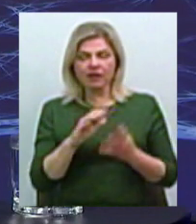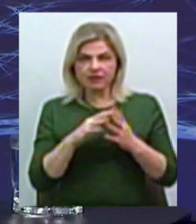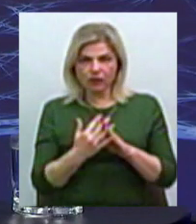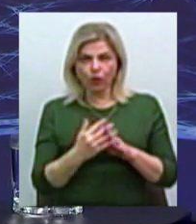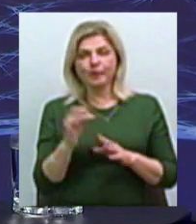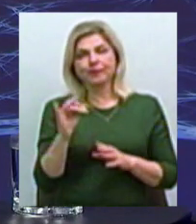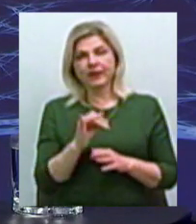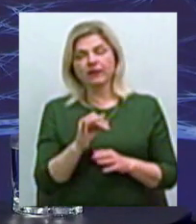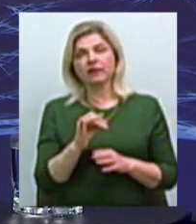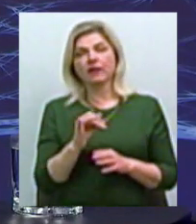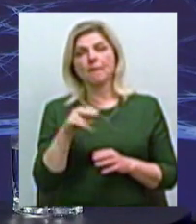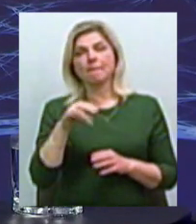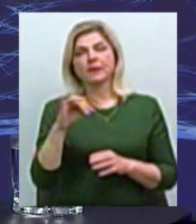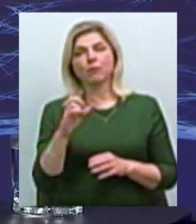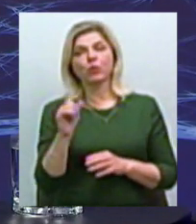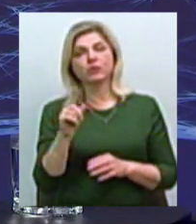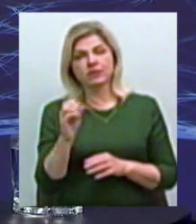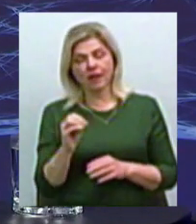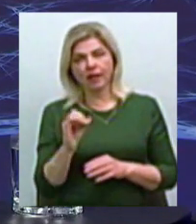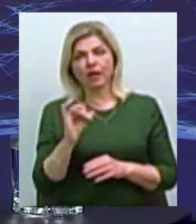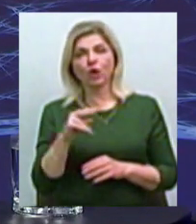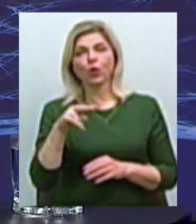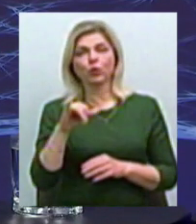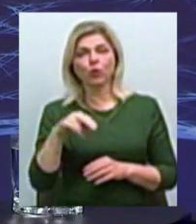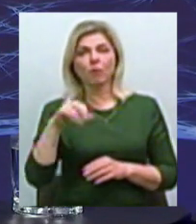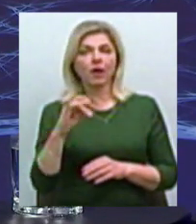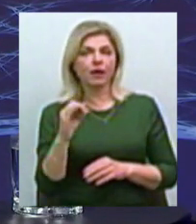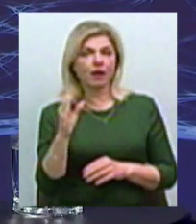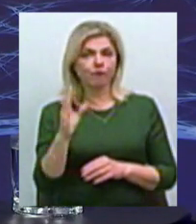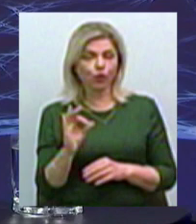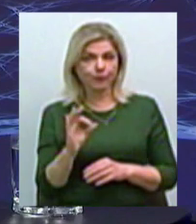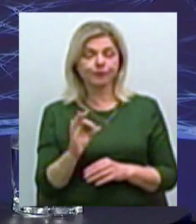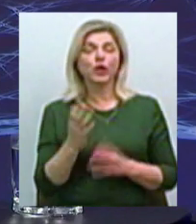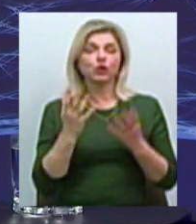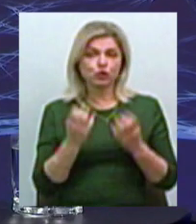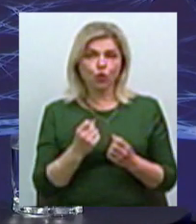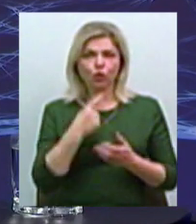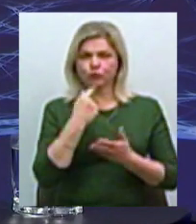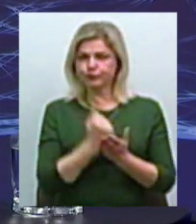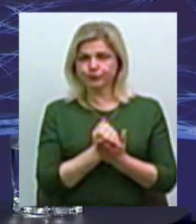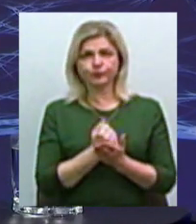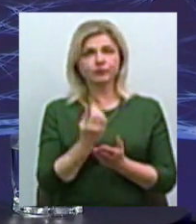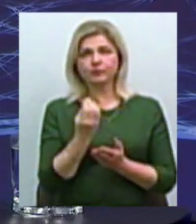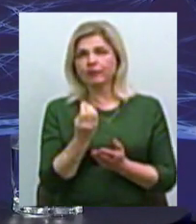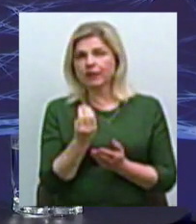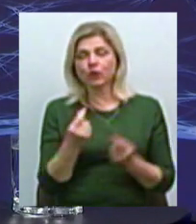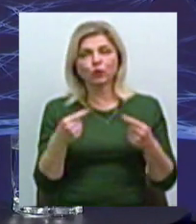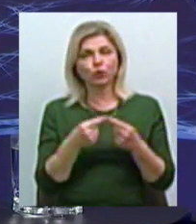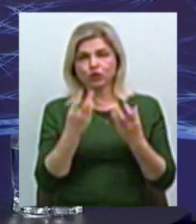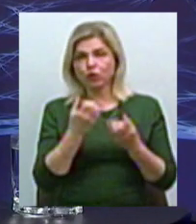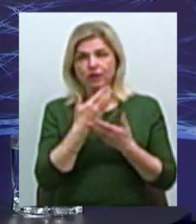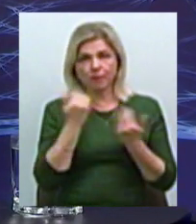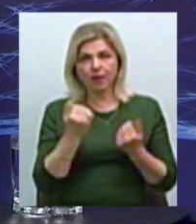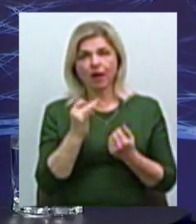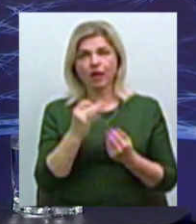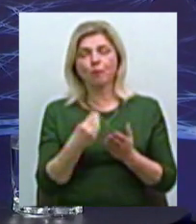також саме ще Прибузьке і Лупарево. Виходить, що ще остаточної цифри немає. Плюс іще у нас, крім